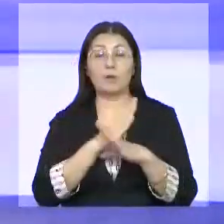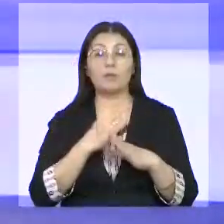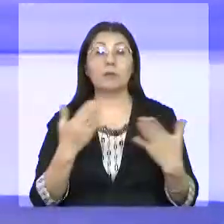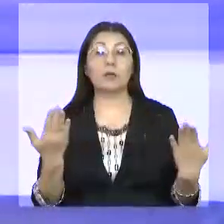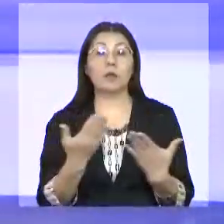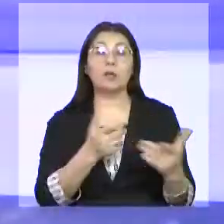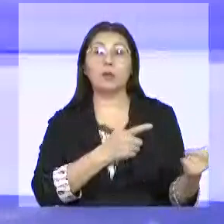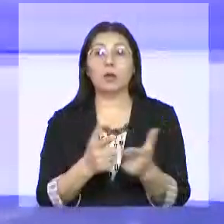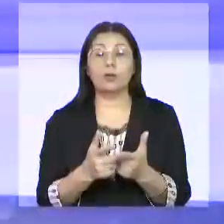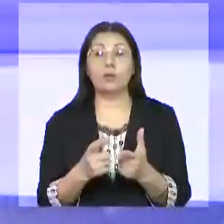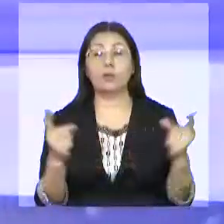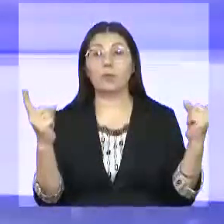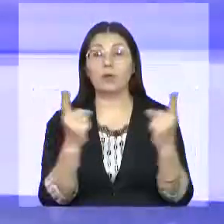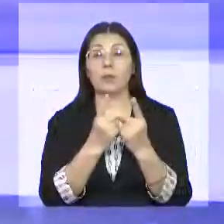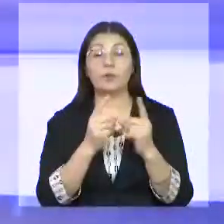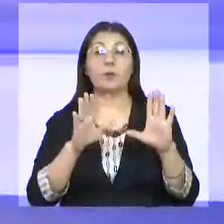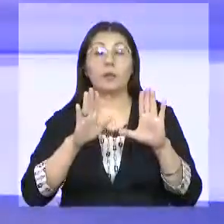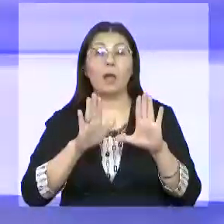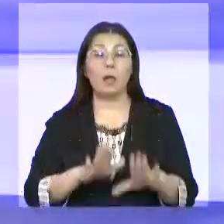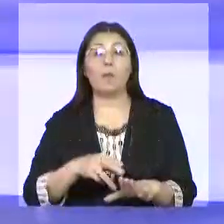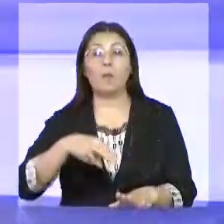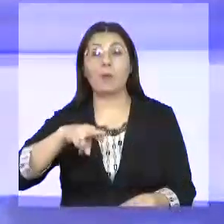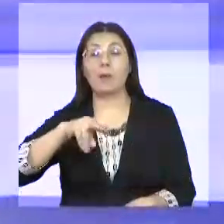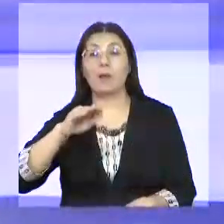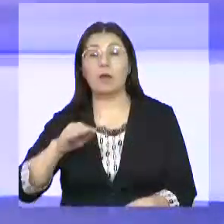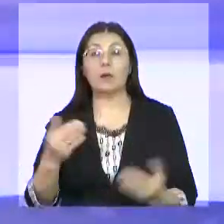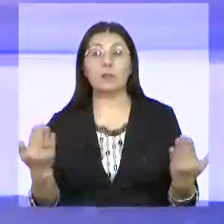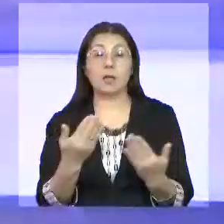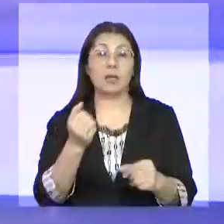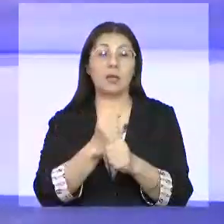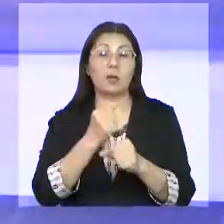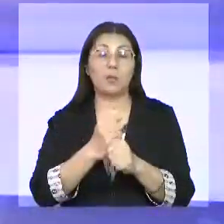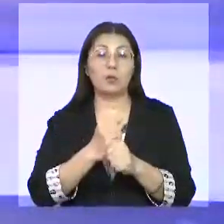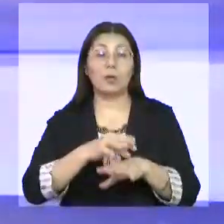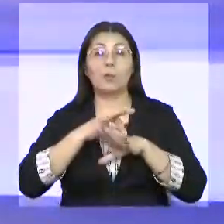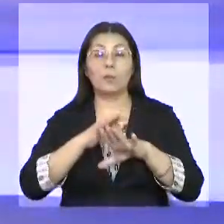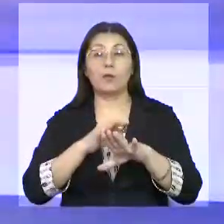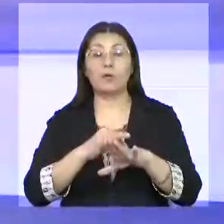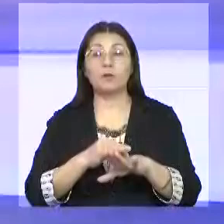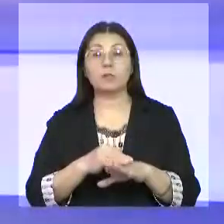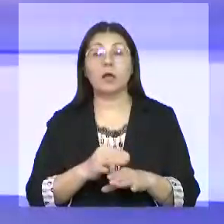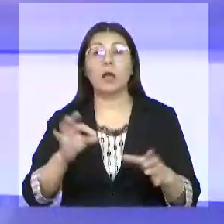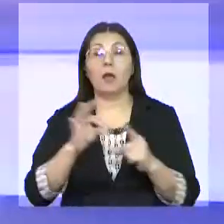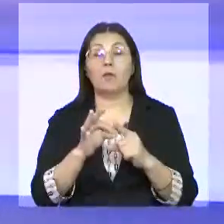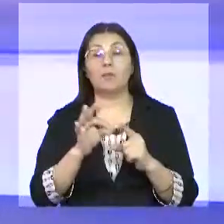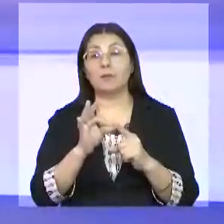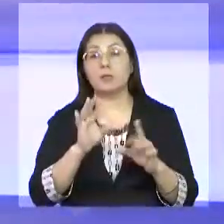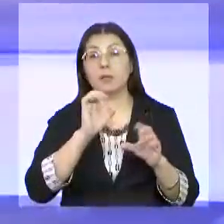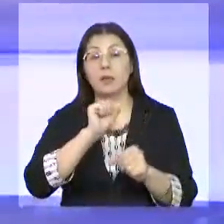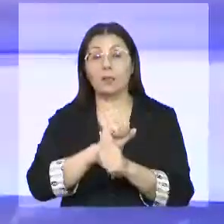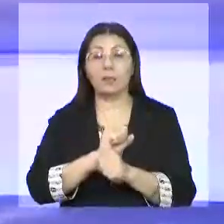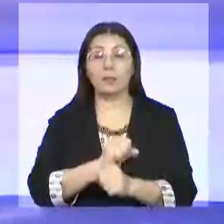насколько готовы к приему посетителей местные пляжи и какая работа ведется в целях профилактики несчастных случаев на воде, расскажем в следующем